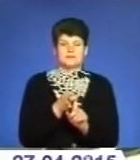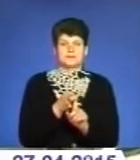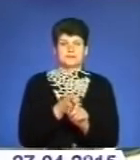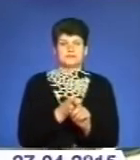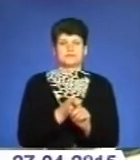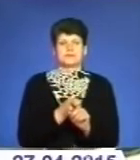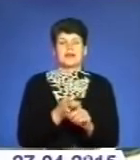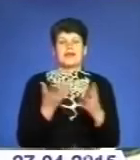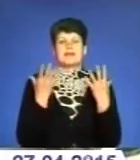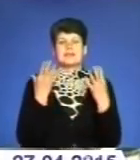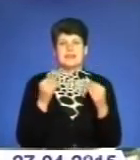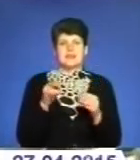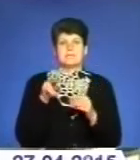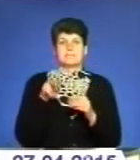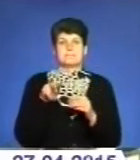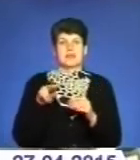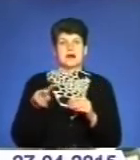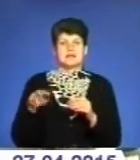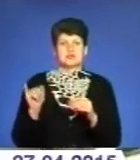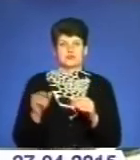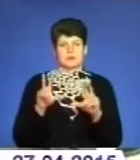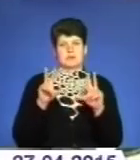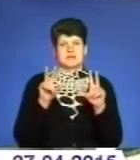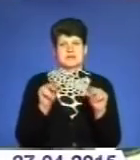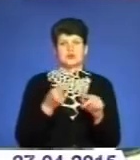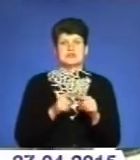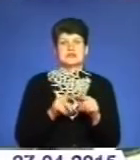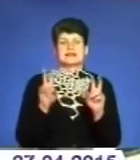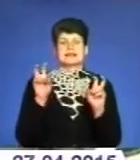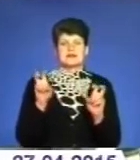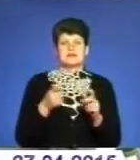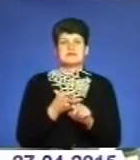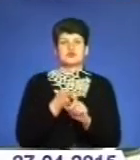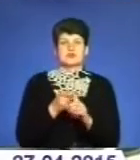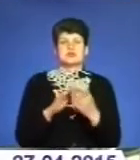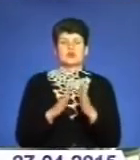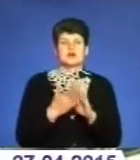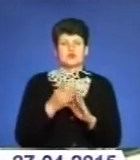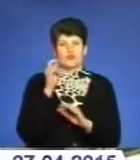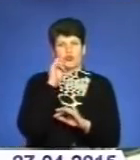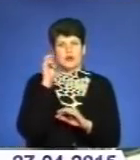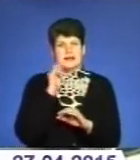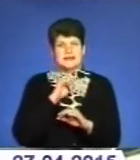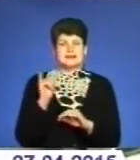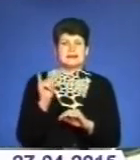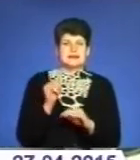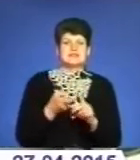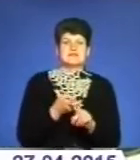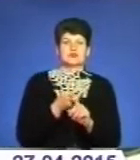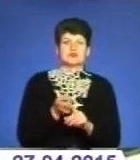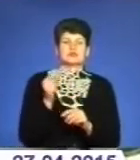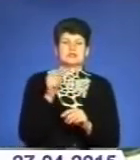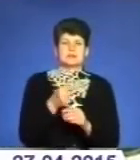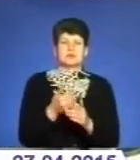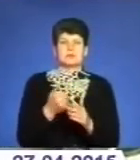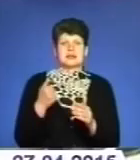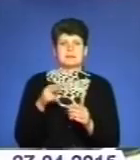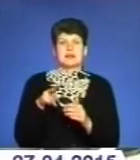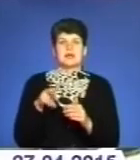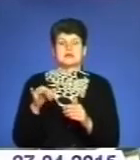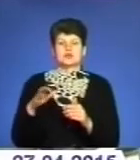Власне, це є рядок з пластового обіту, обітницю, яку складає пластун, коли складає пластову присягу. Ми